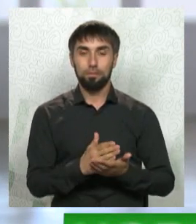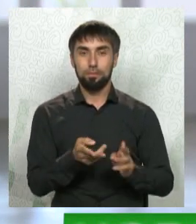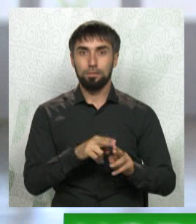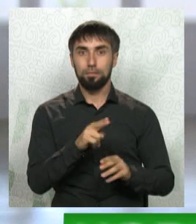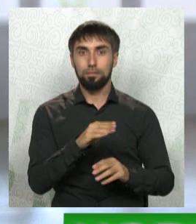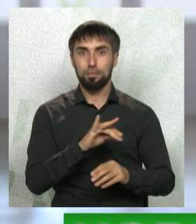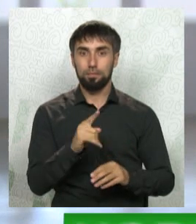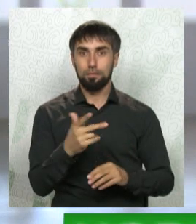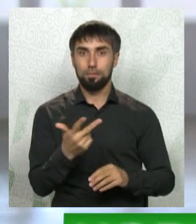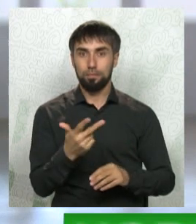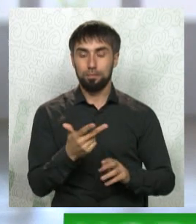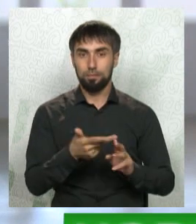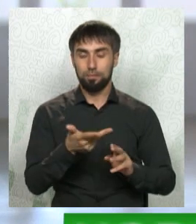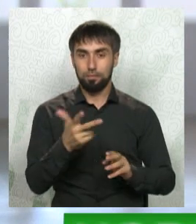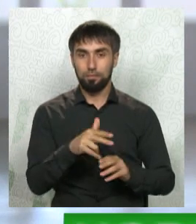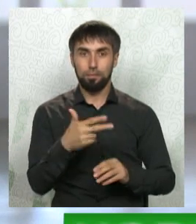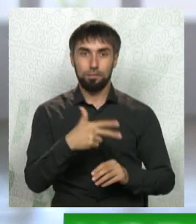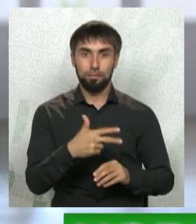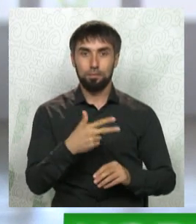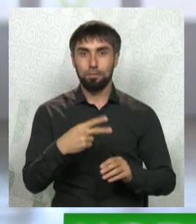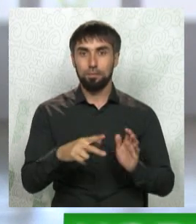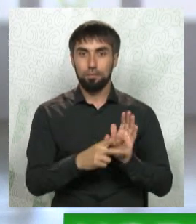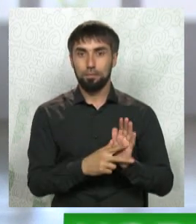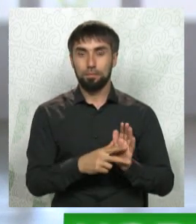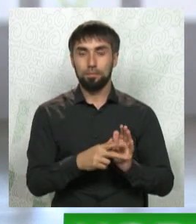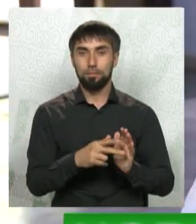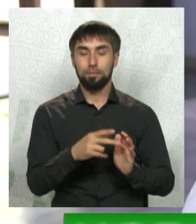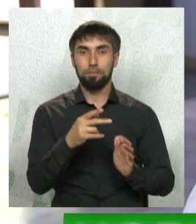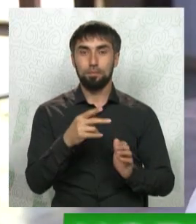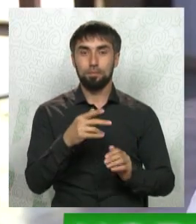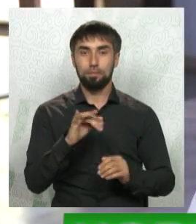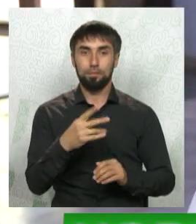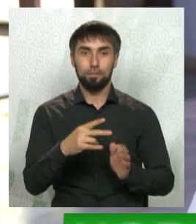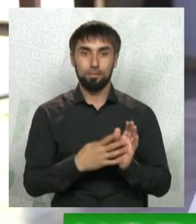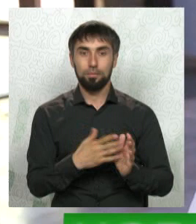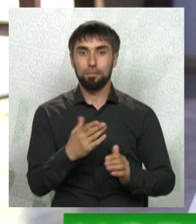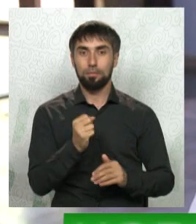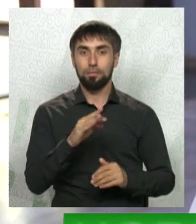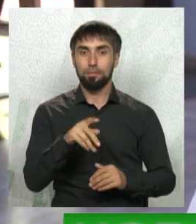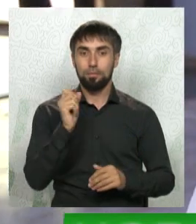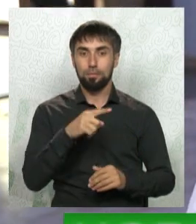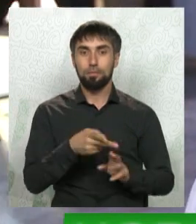Коджузе Тихар, 30-й, 28-й, 29-й. Мала айта шхан, Марису?